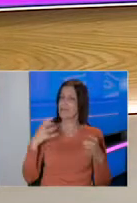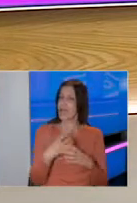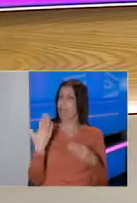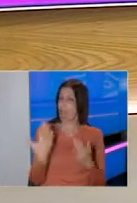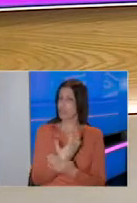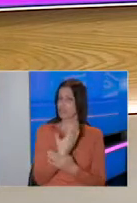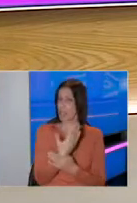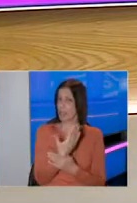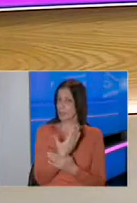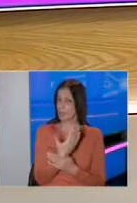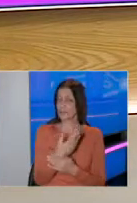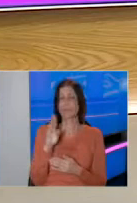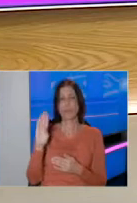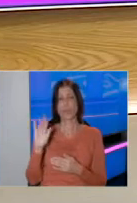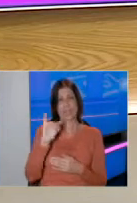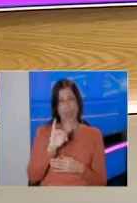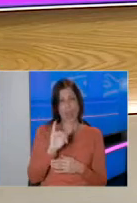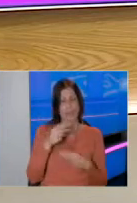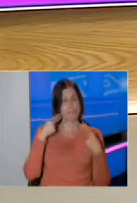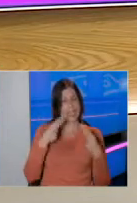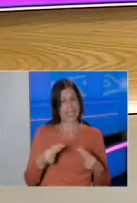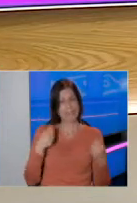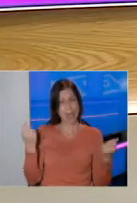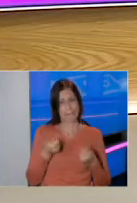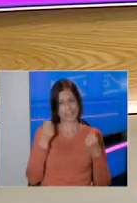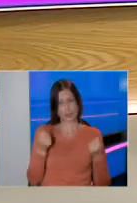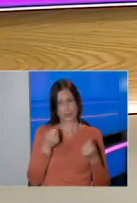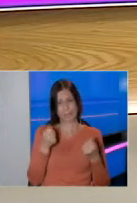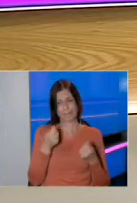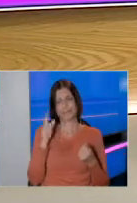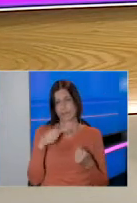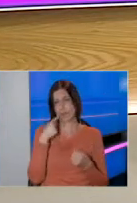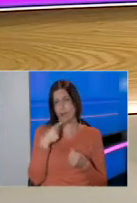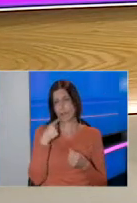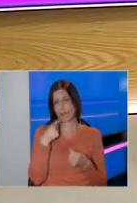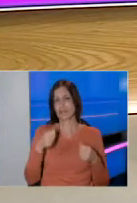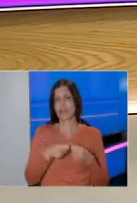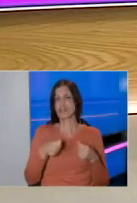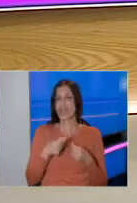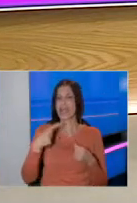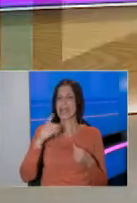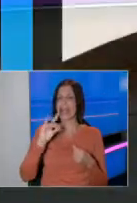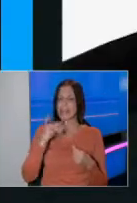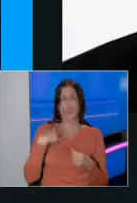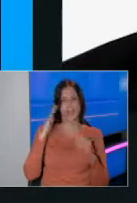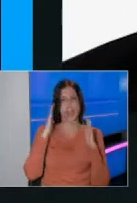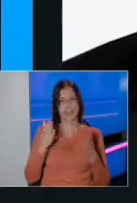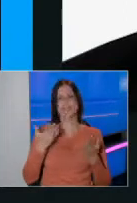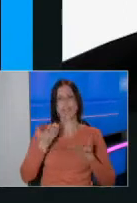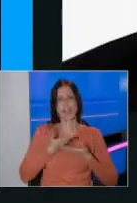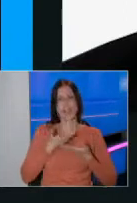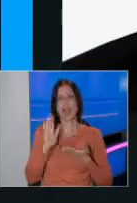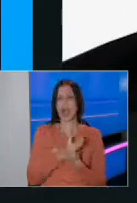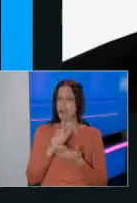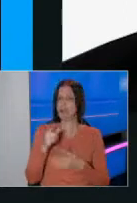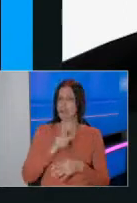חדשה. בוגי יעלון מגיב לפרסום הזה של מורן אזולאי, וכך הוא אומר, לגבי גדי, מאמין שיקבל את החלטותיו